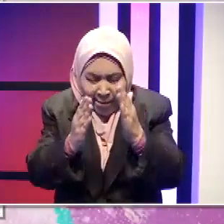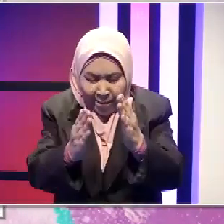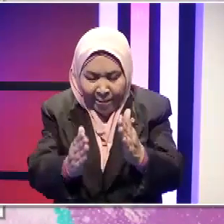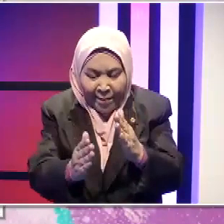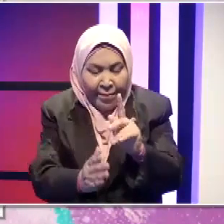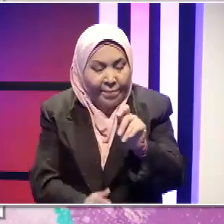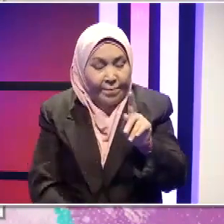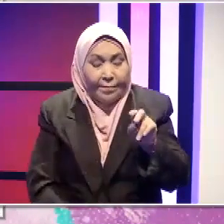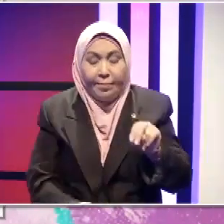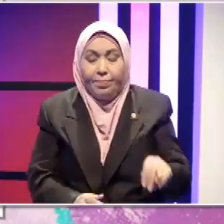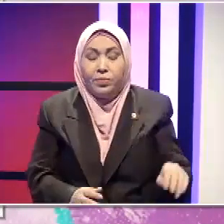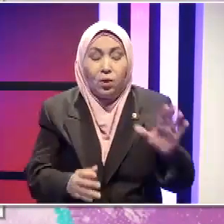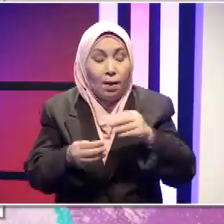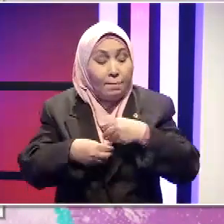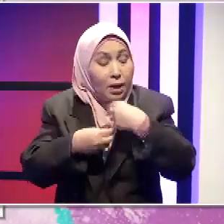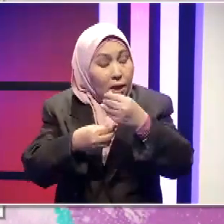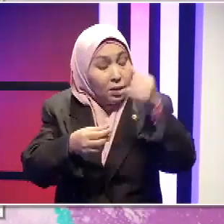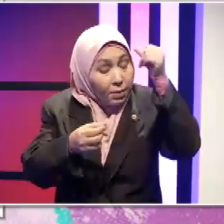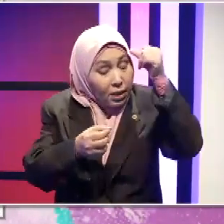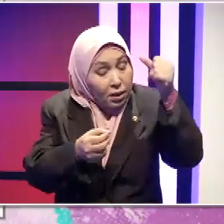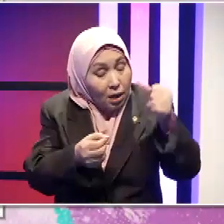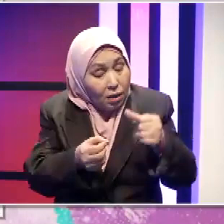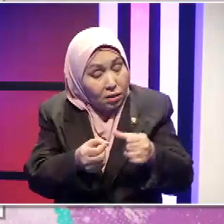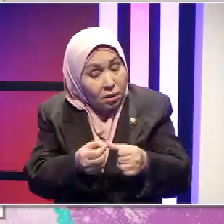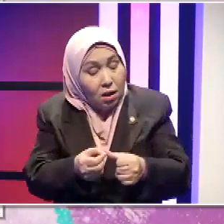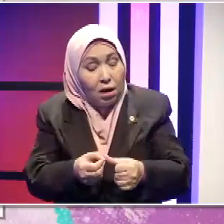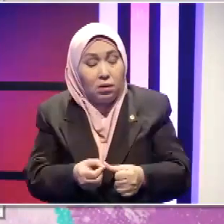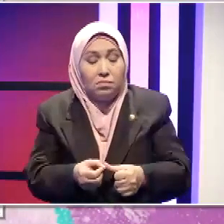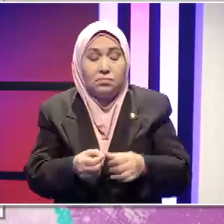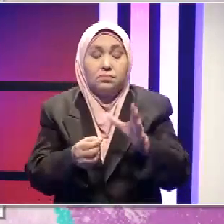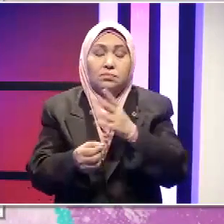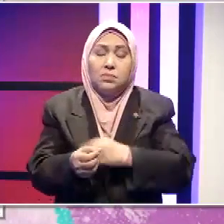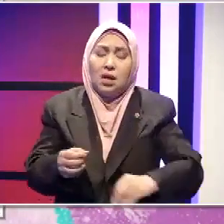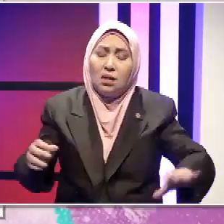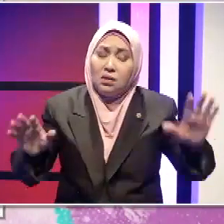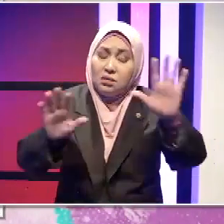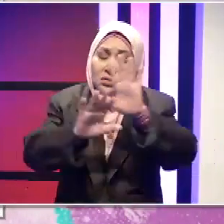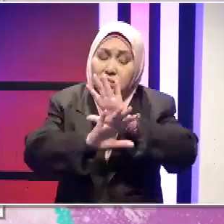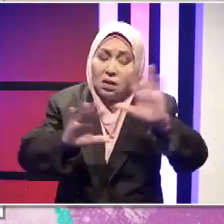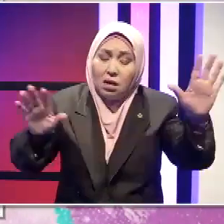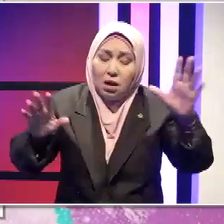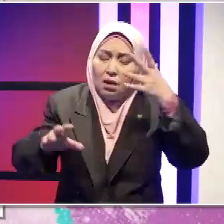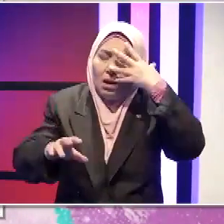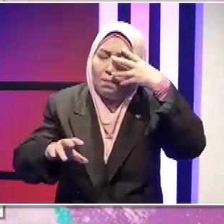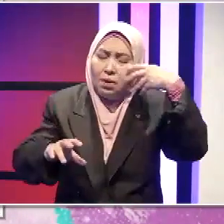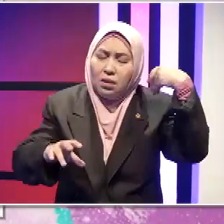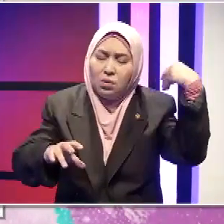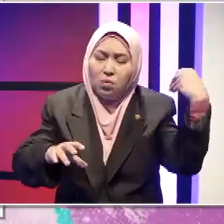Heart Twinkle and let your own bike bikai gini